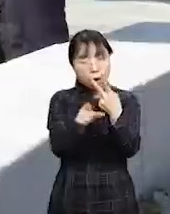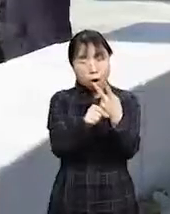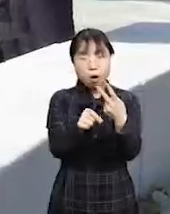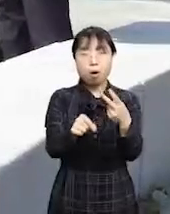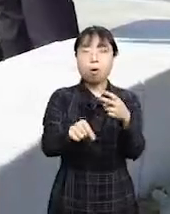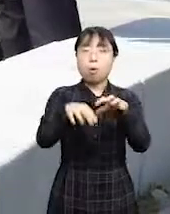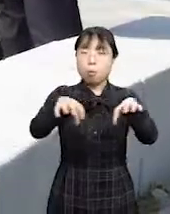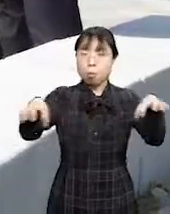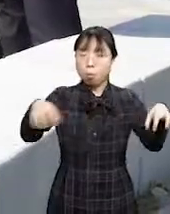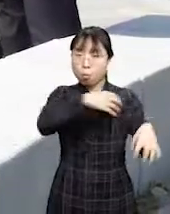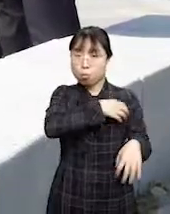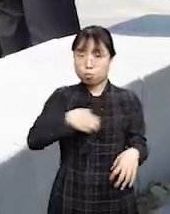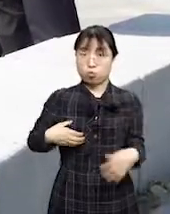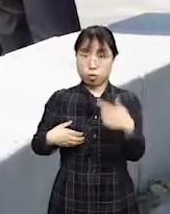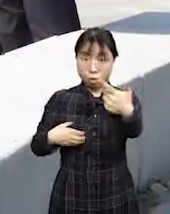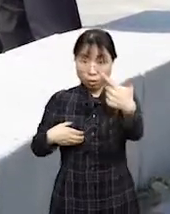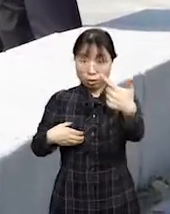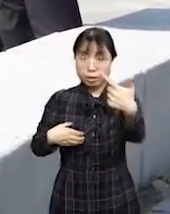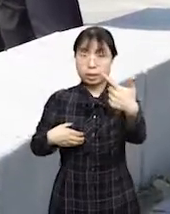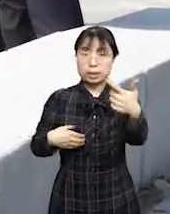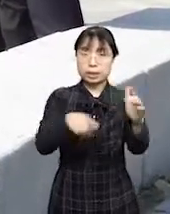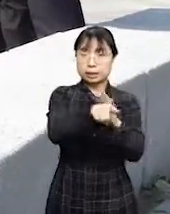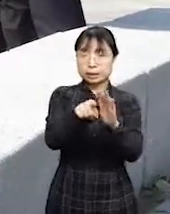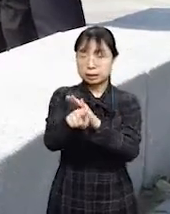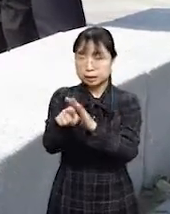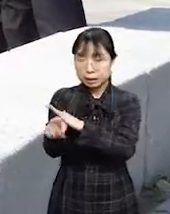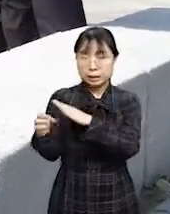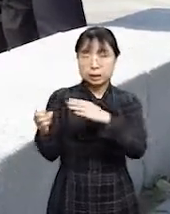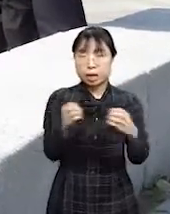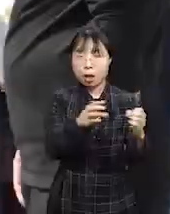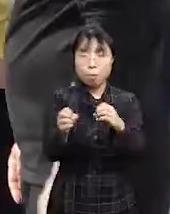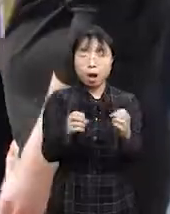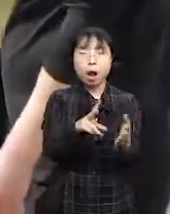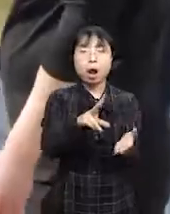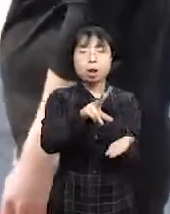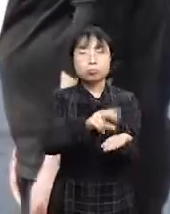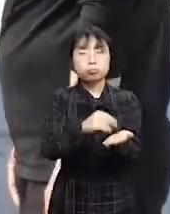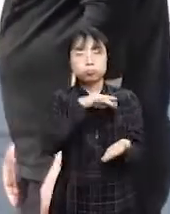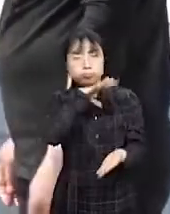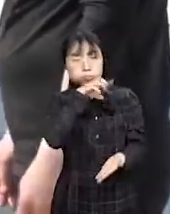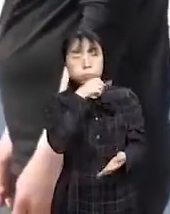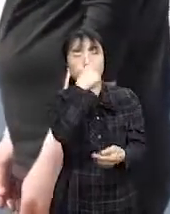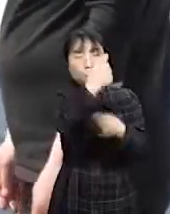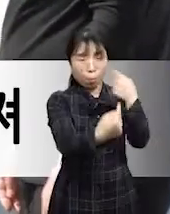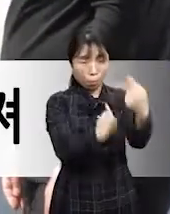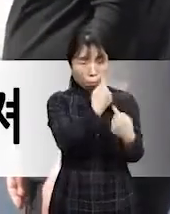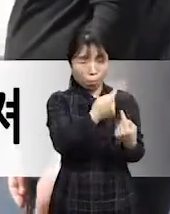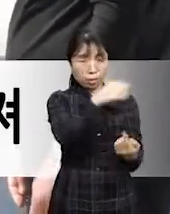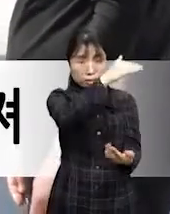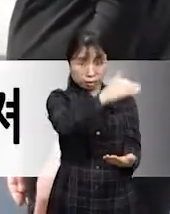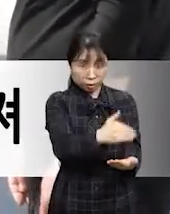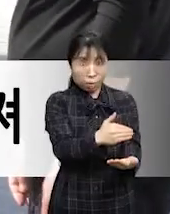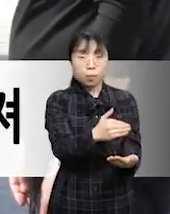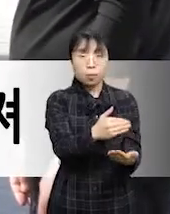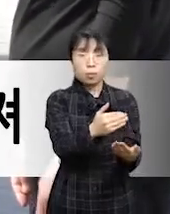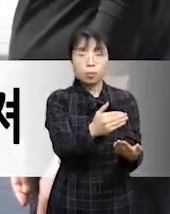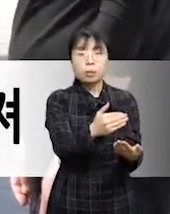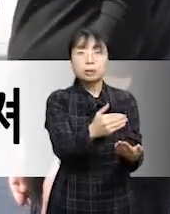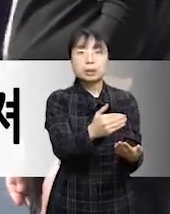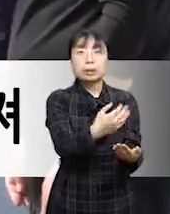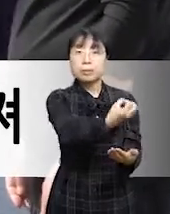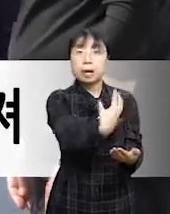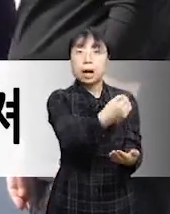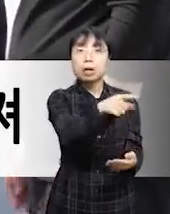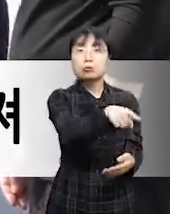주민센터를 순회하며 진행한 2021년 시민과의 대화 시 접수되었던 민원사항에 대해 건의한 시민과 함께